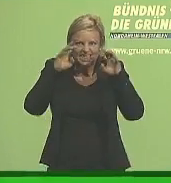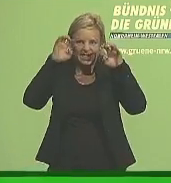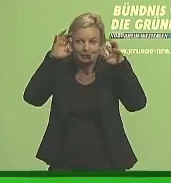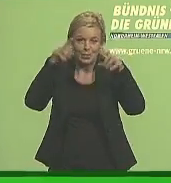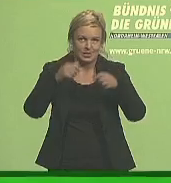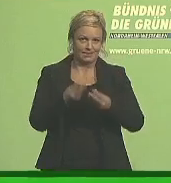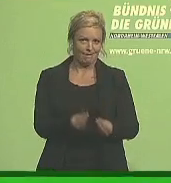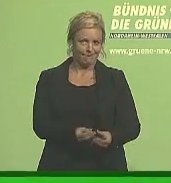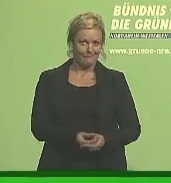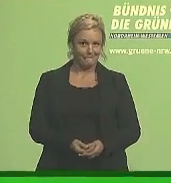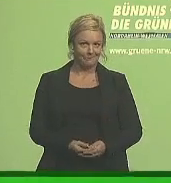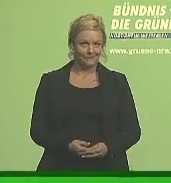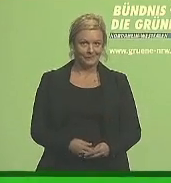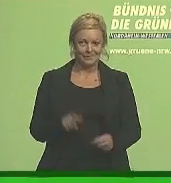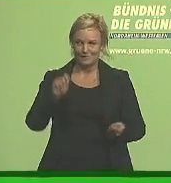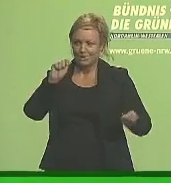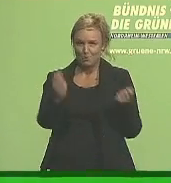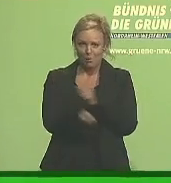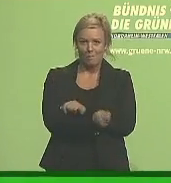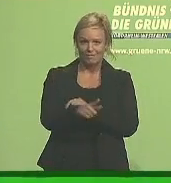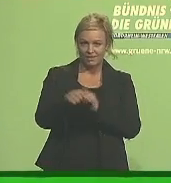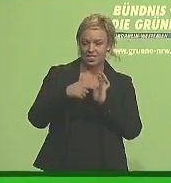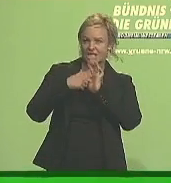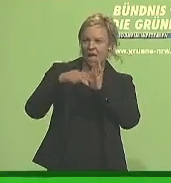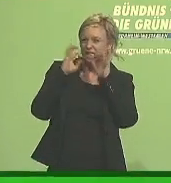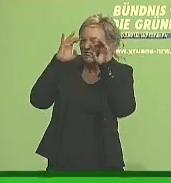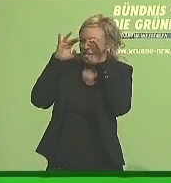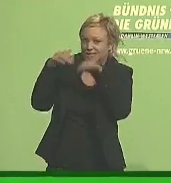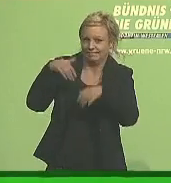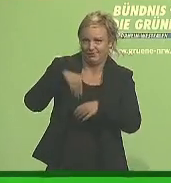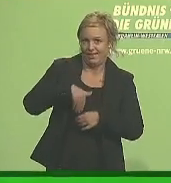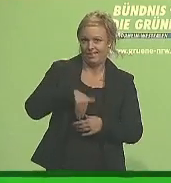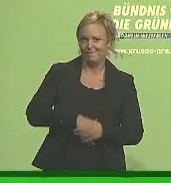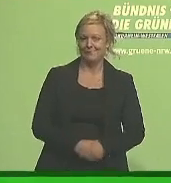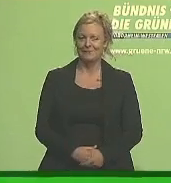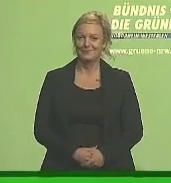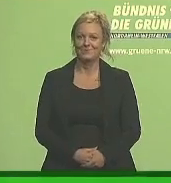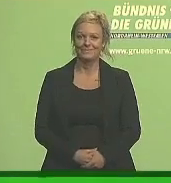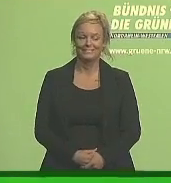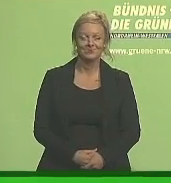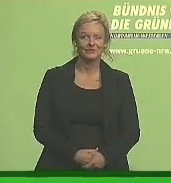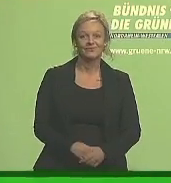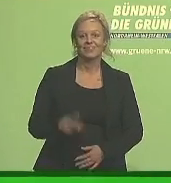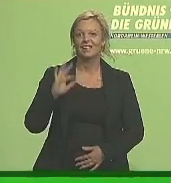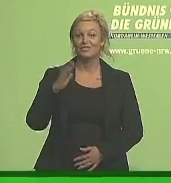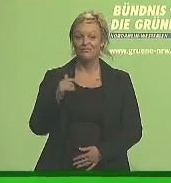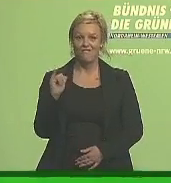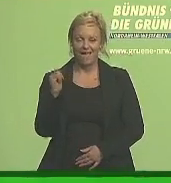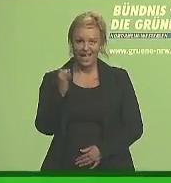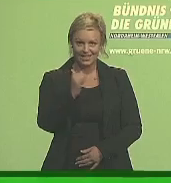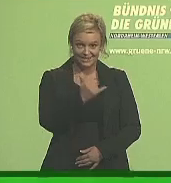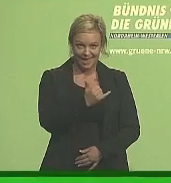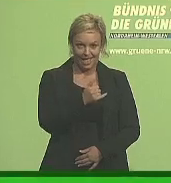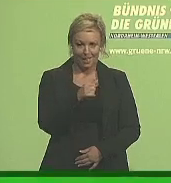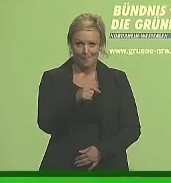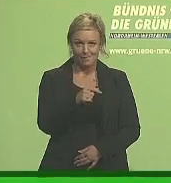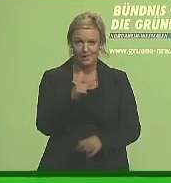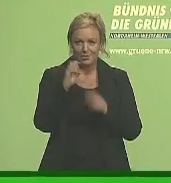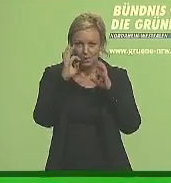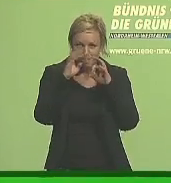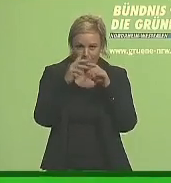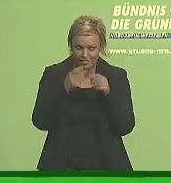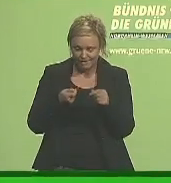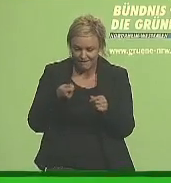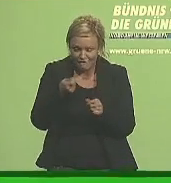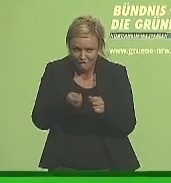Monstern. Dann zeigen sie ihr wahres Gesicht. Und werden die schwarz-gelben Gremlins gefüttert mit den feinen